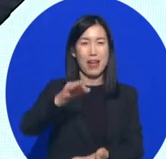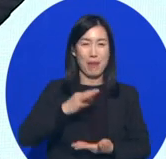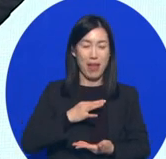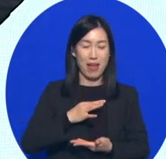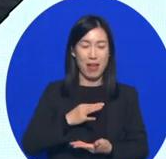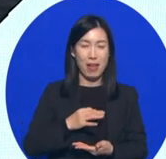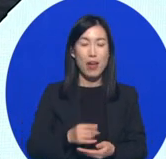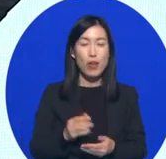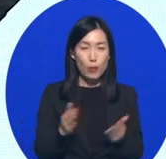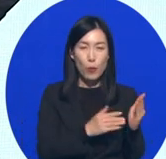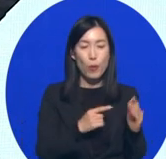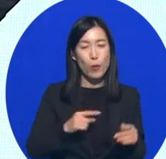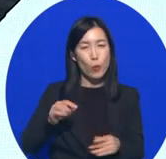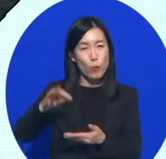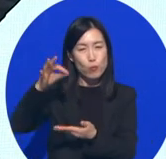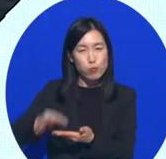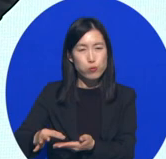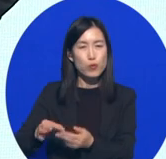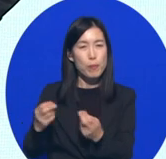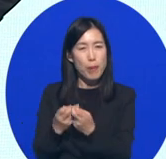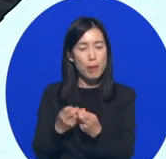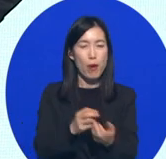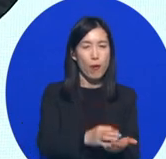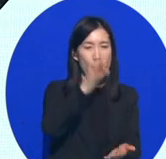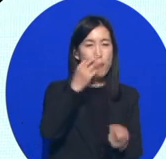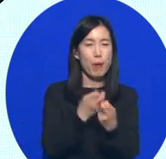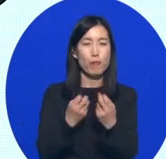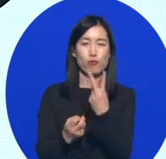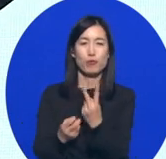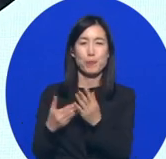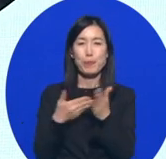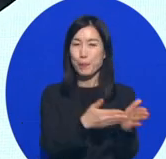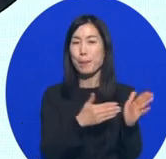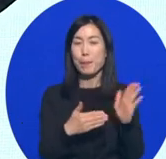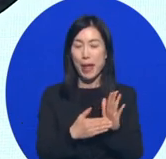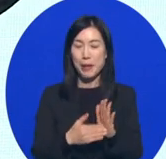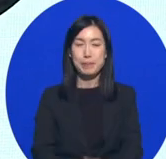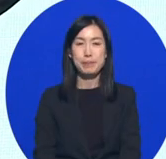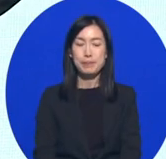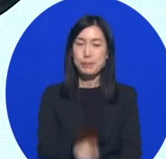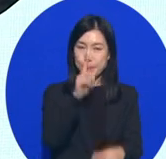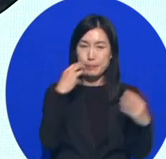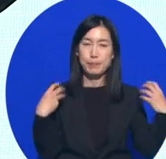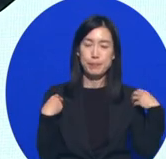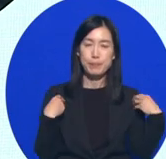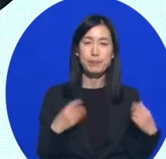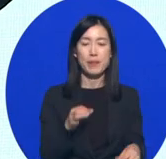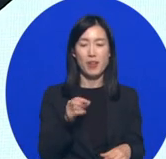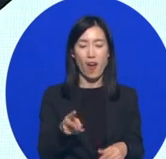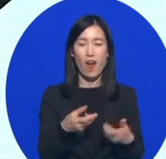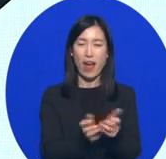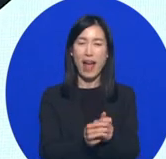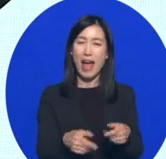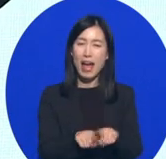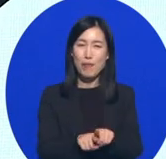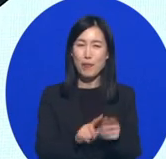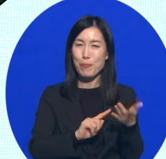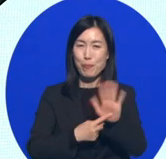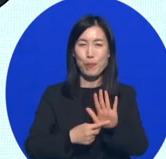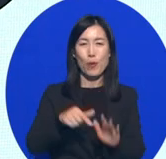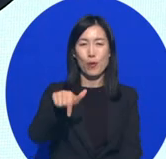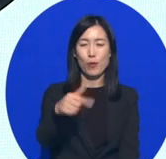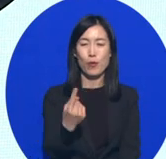줄이는 재정 안정화 방안 두 가지를 제시했습니다 정부와 여당이 공매도 제도 개선안을